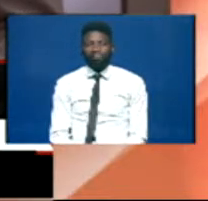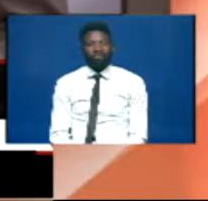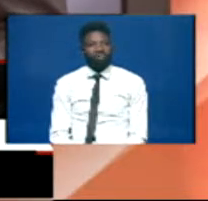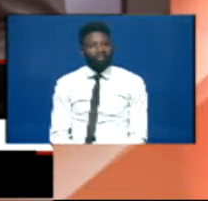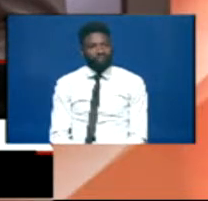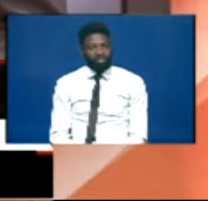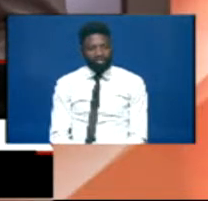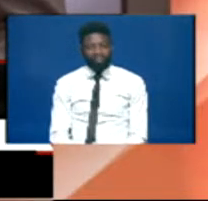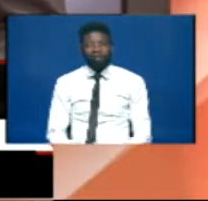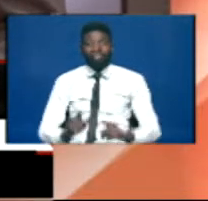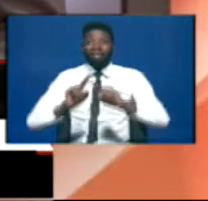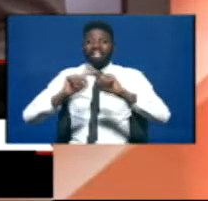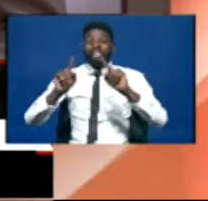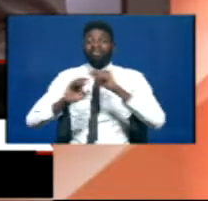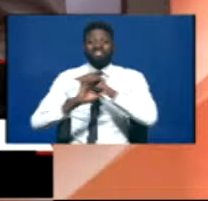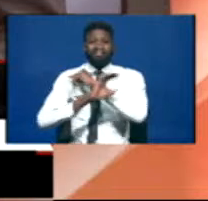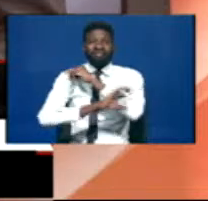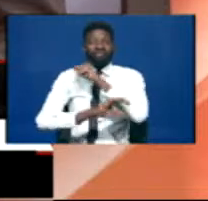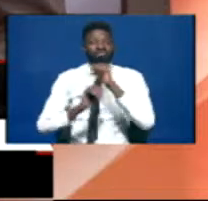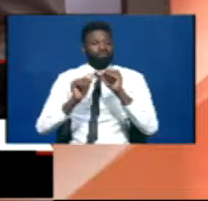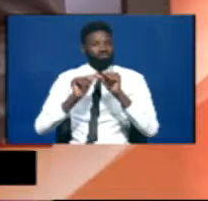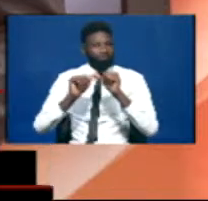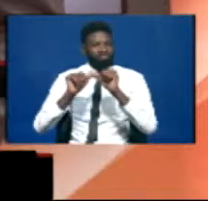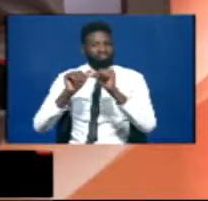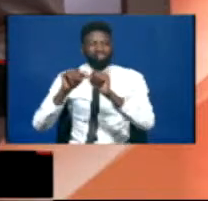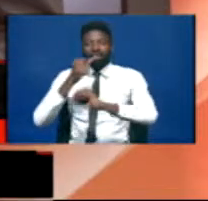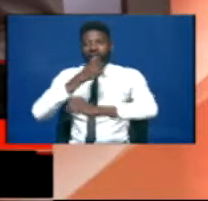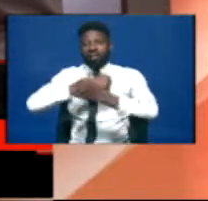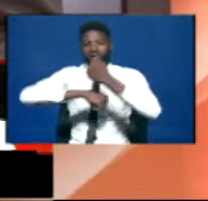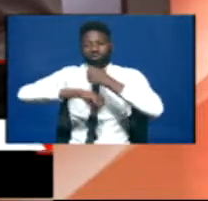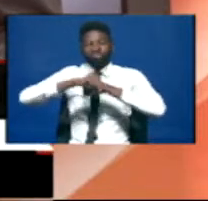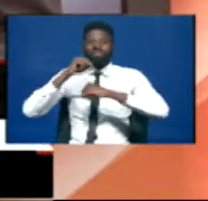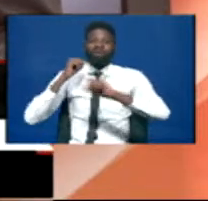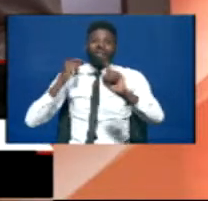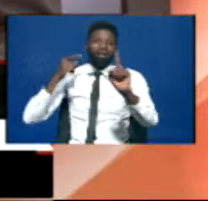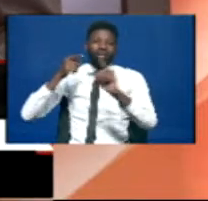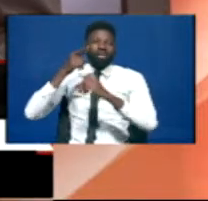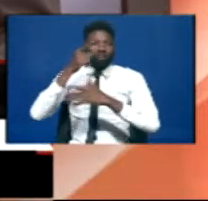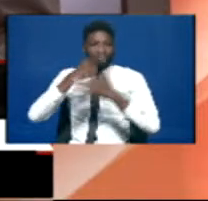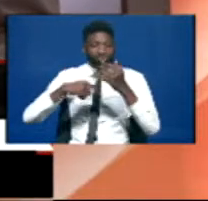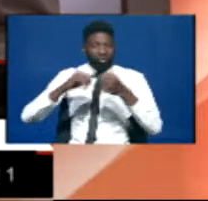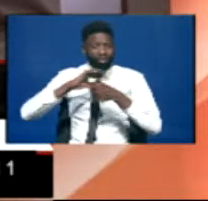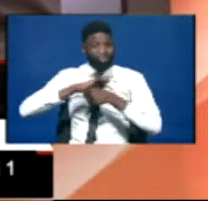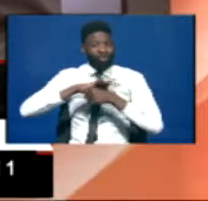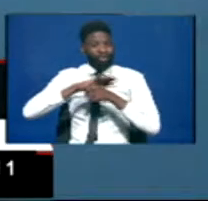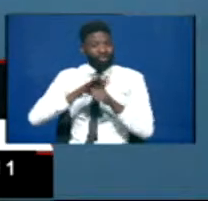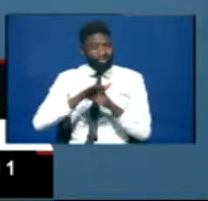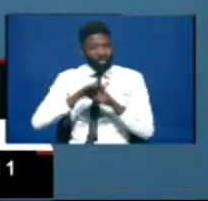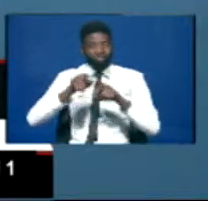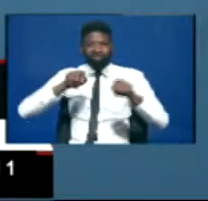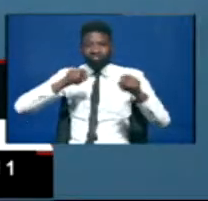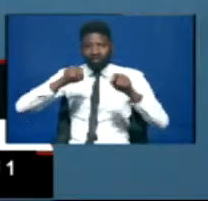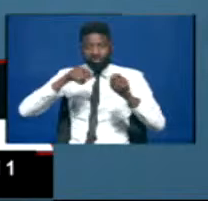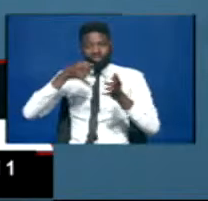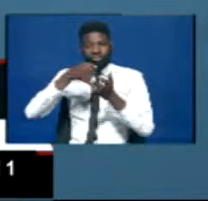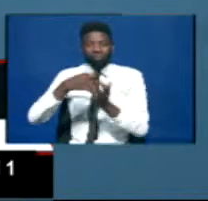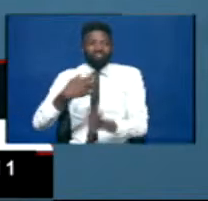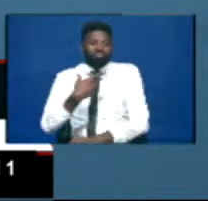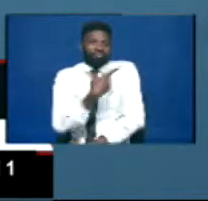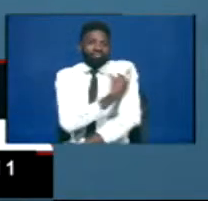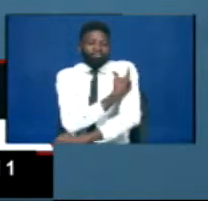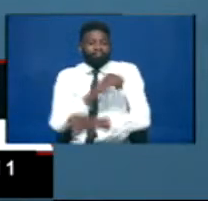Nchi mbalimbali zimeendeleza juhudi za kukabiliana na kudhibiti janga la COVID-19 ukiwemo utoaji chanjo.